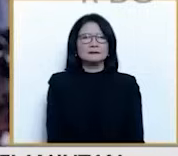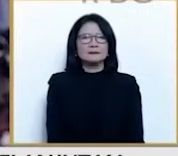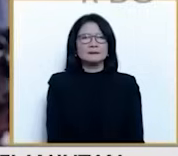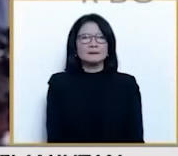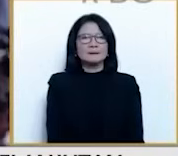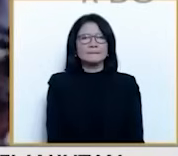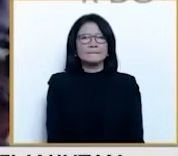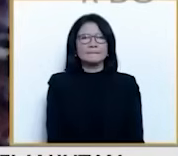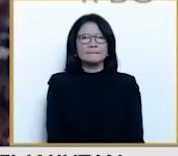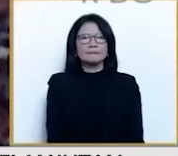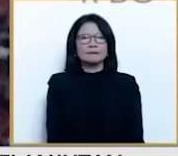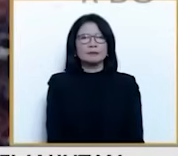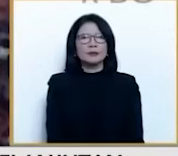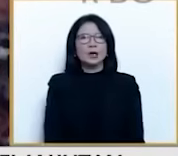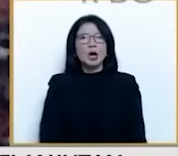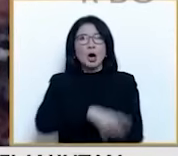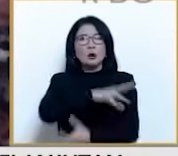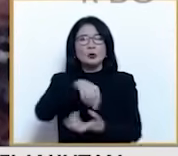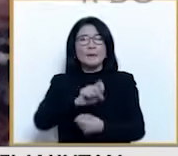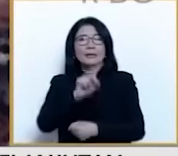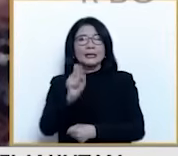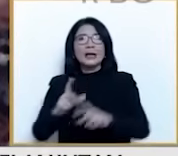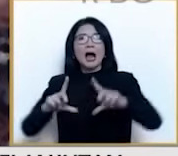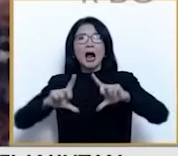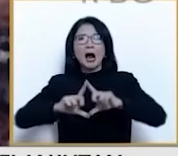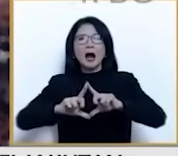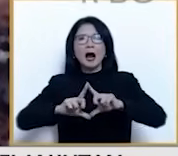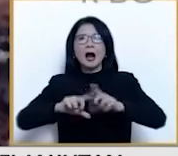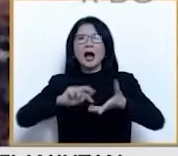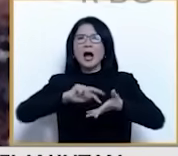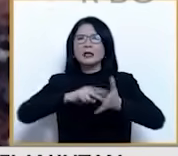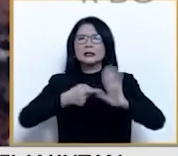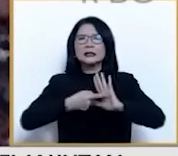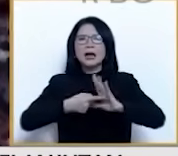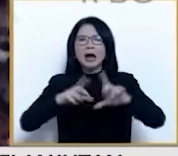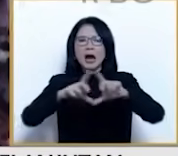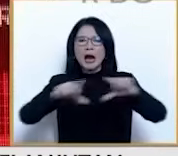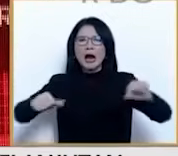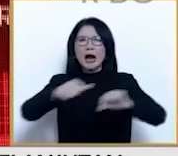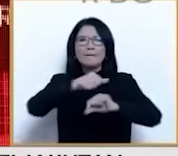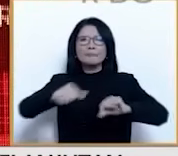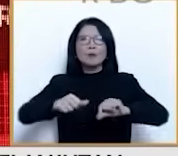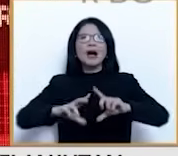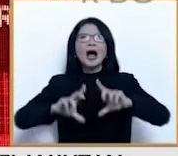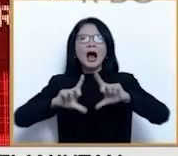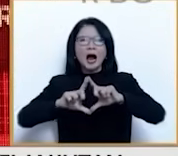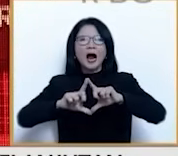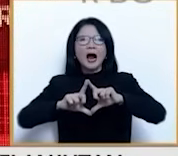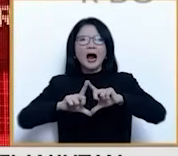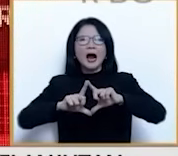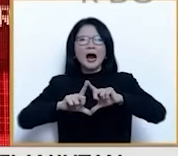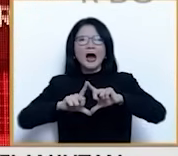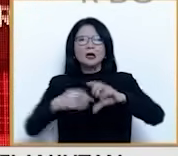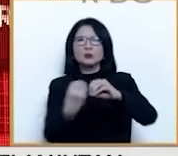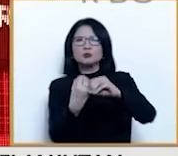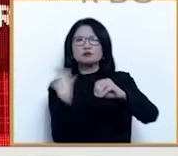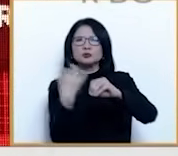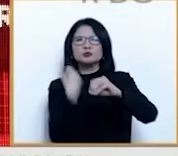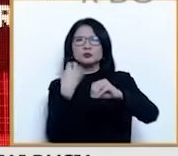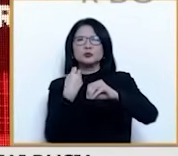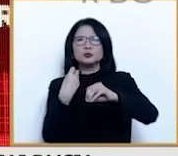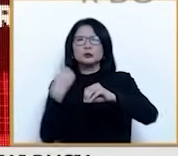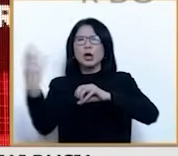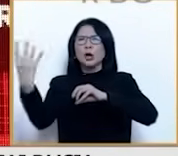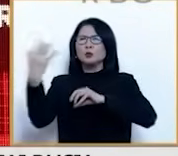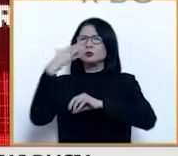Dan undian pertanyaan adalah huruf A, itu artinya adalah amplop A untuk subtema penurunan emisi dan polusi